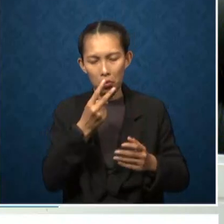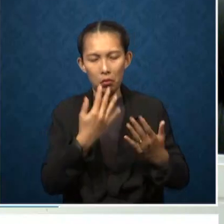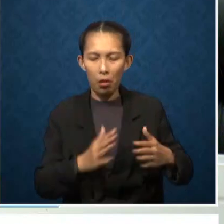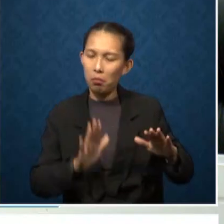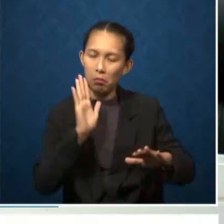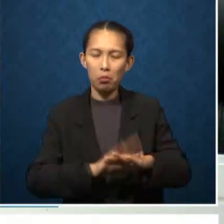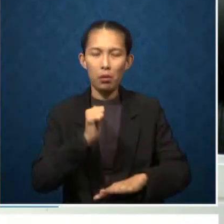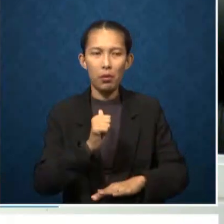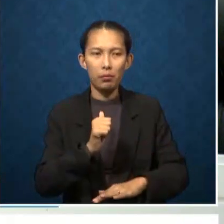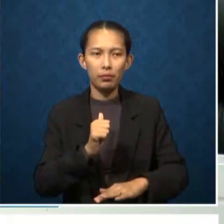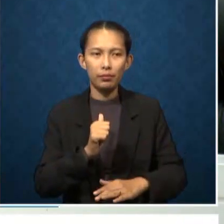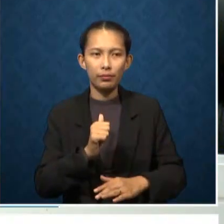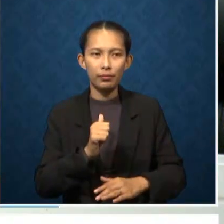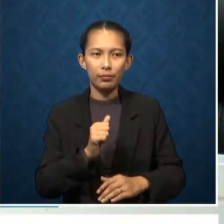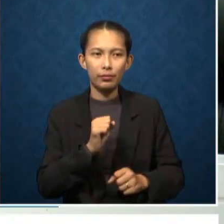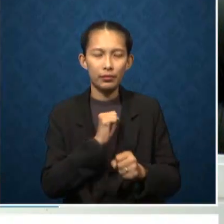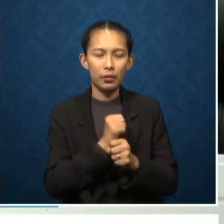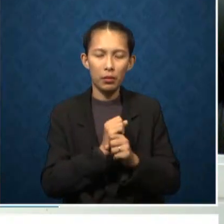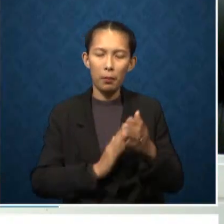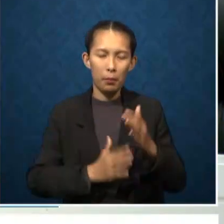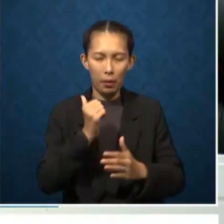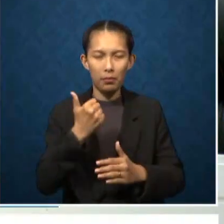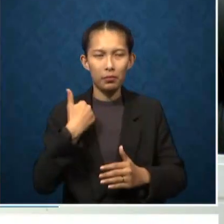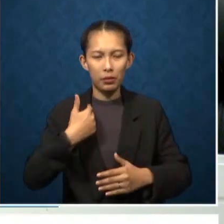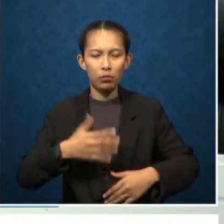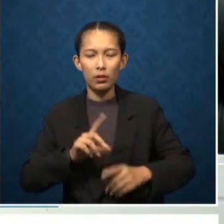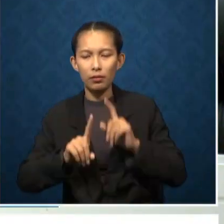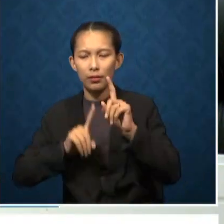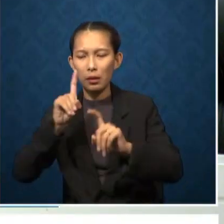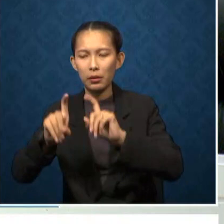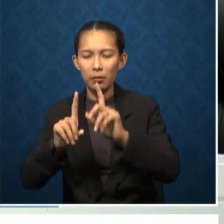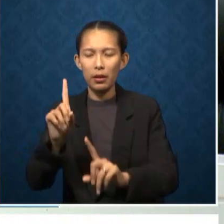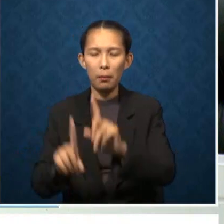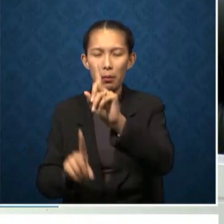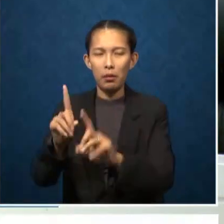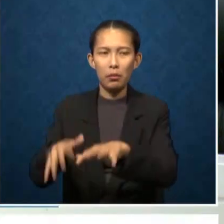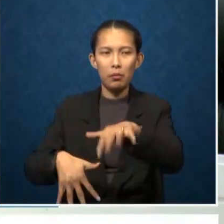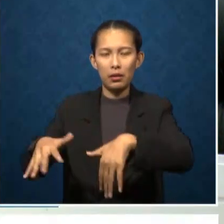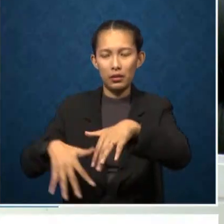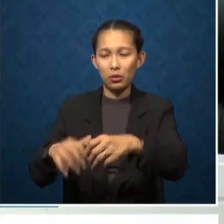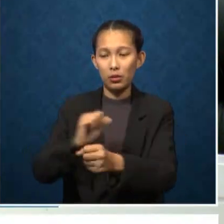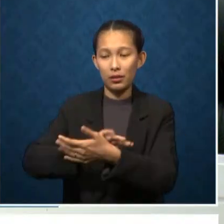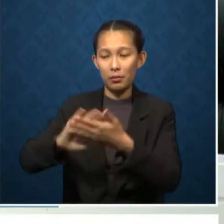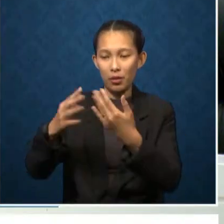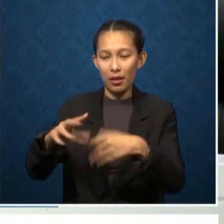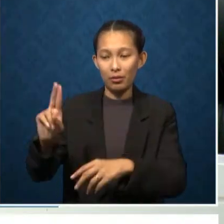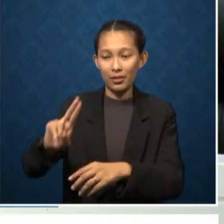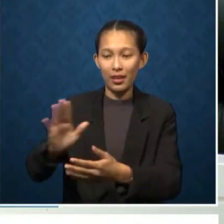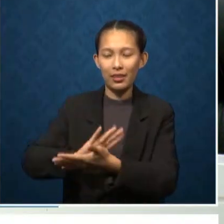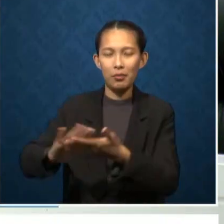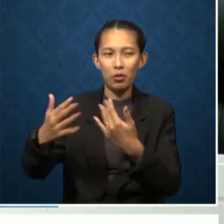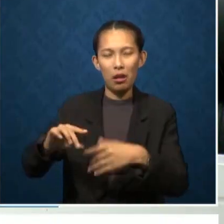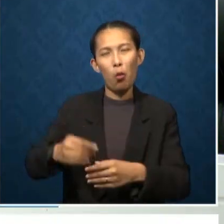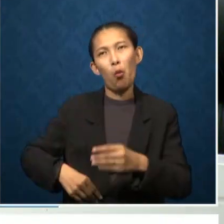คือเราได้มีการสำรวจความพึงพอใจประชาชนที่ไปใช้บริการe-service ที่ศูนย์ดำรงธรรมเราพบว่ามีความพึงพอใจสูง